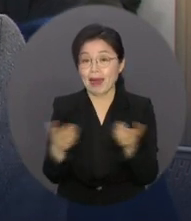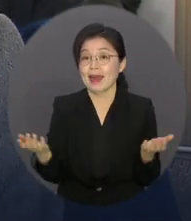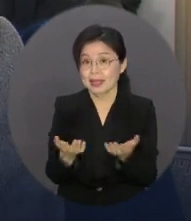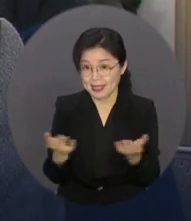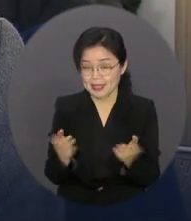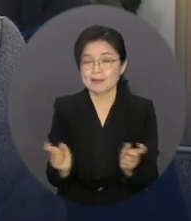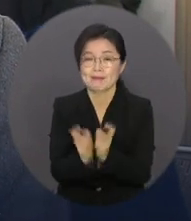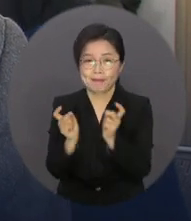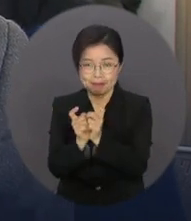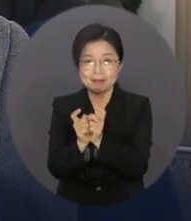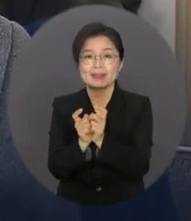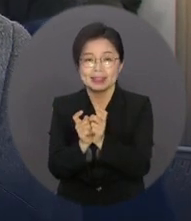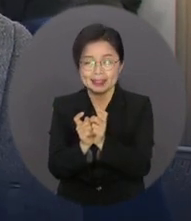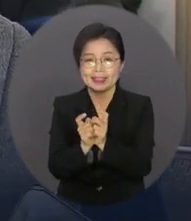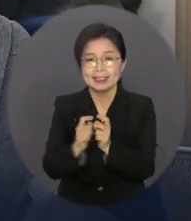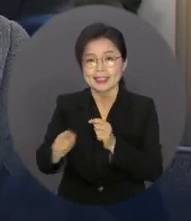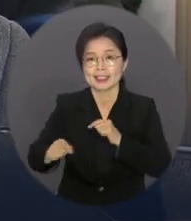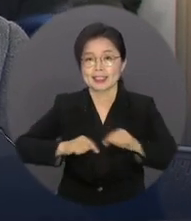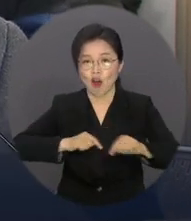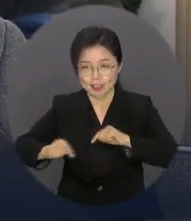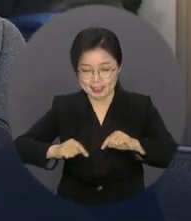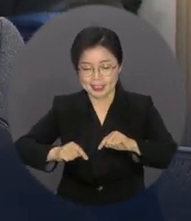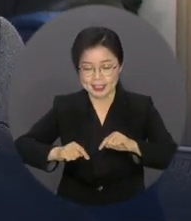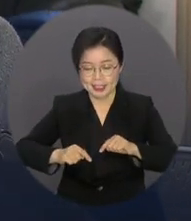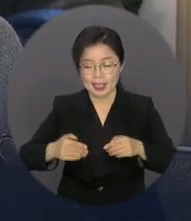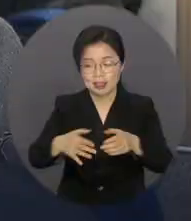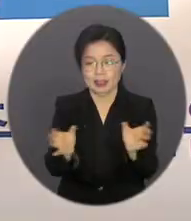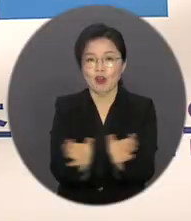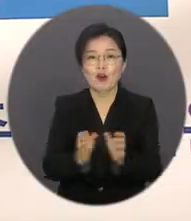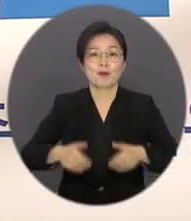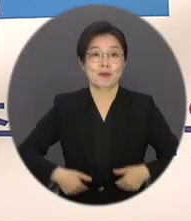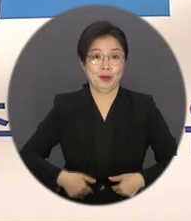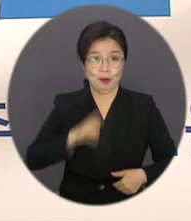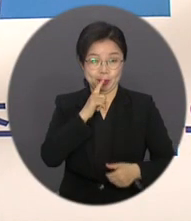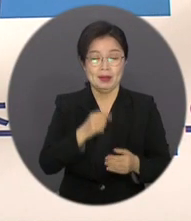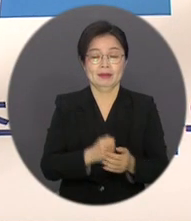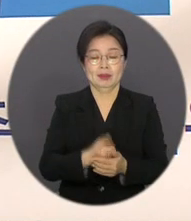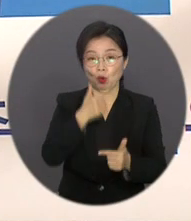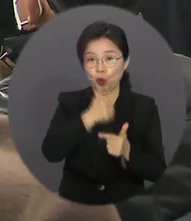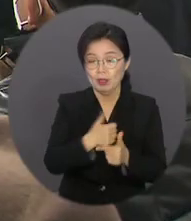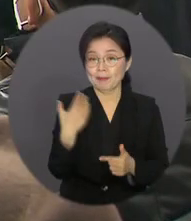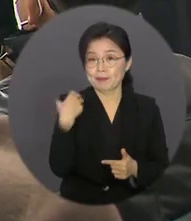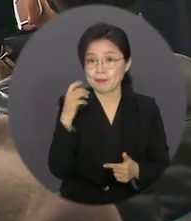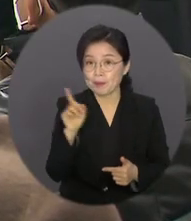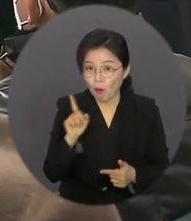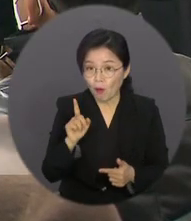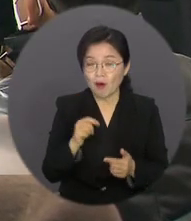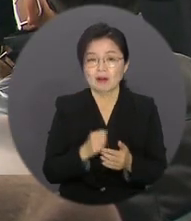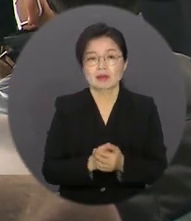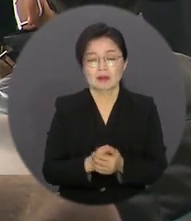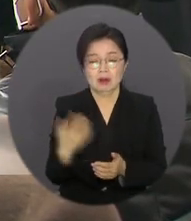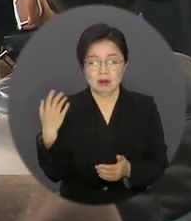일하면서 싸우는 그런 실사구시 정당이 됐으면 좋겠다. 호남의 역할도 강조했습니다.